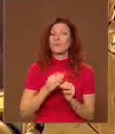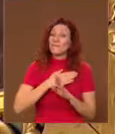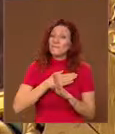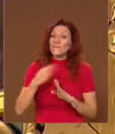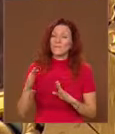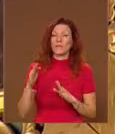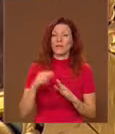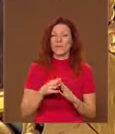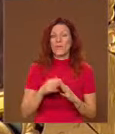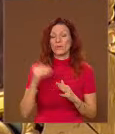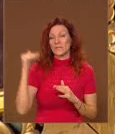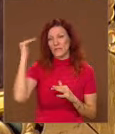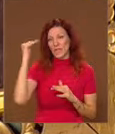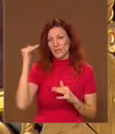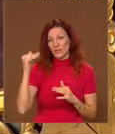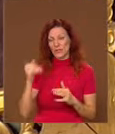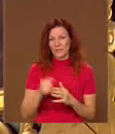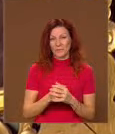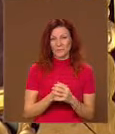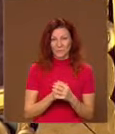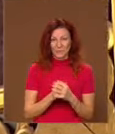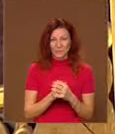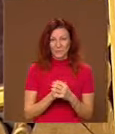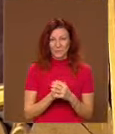причастие, причастяването.